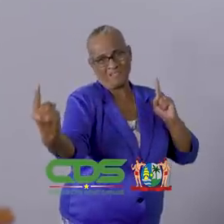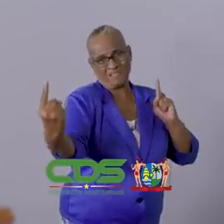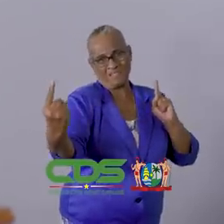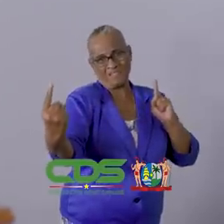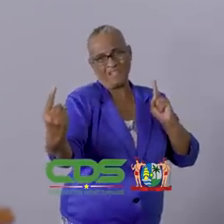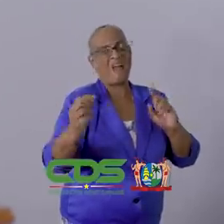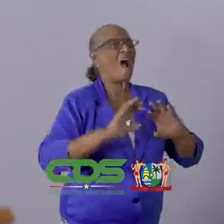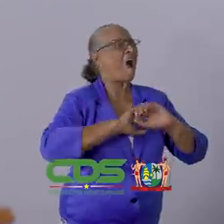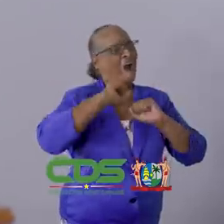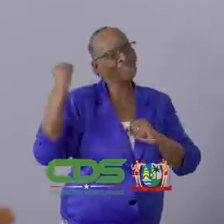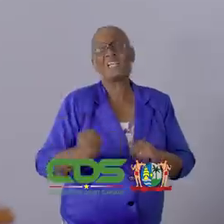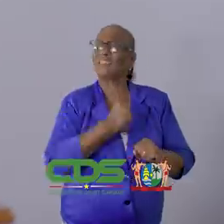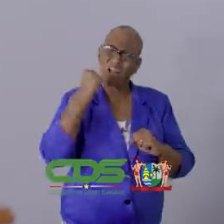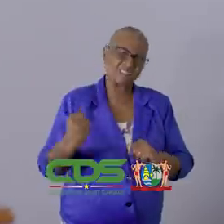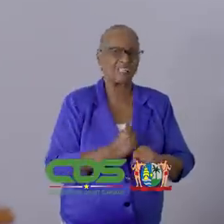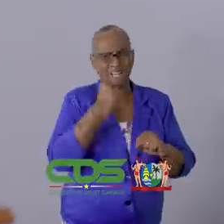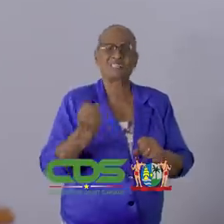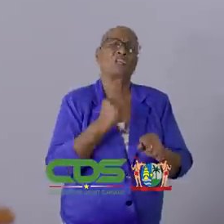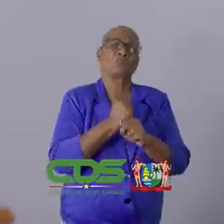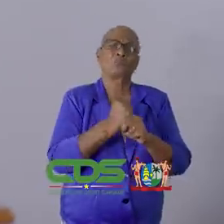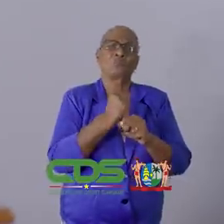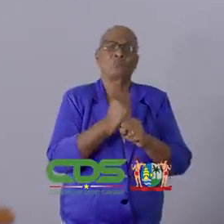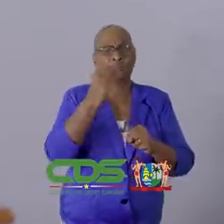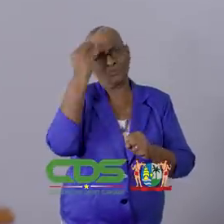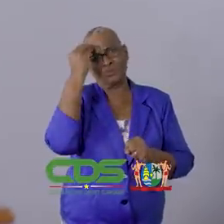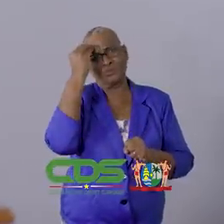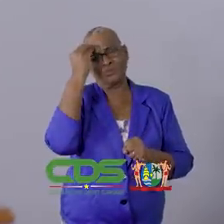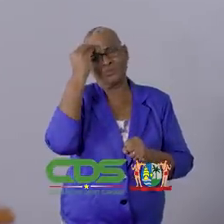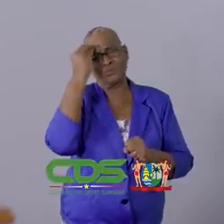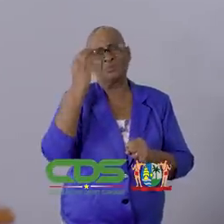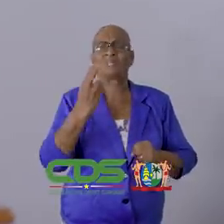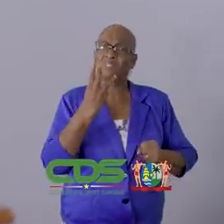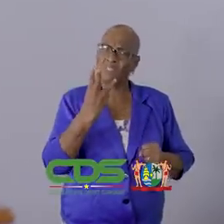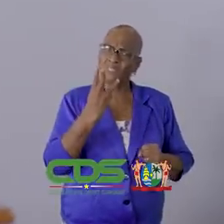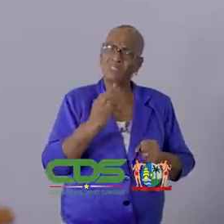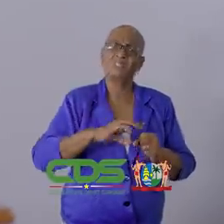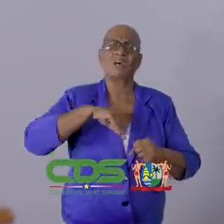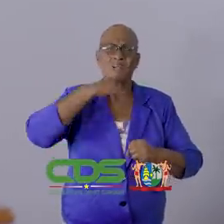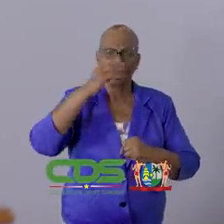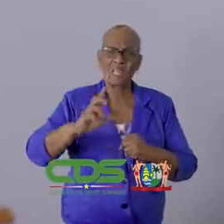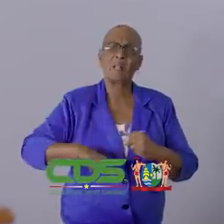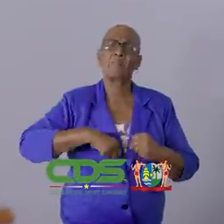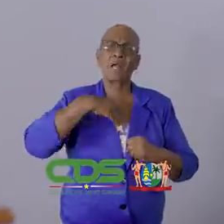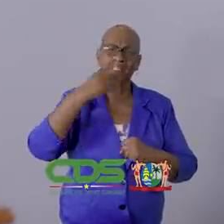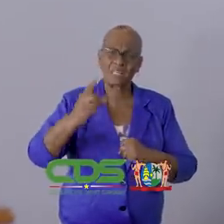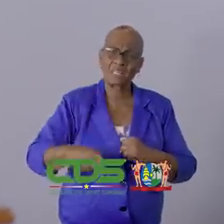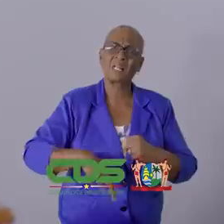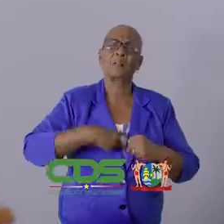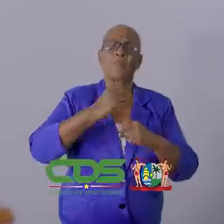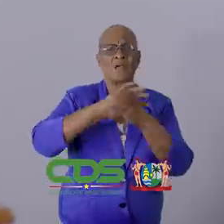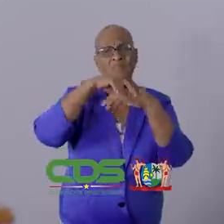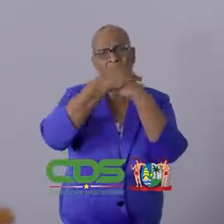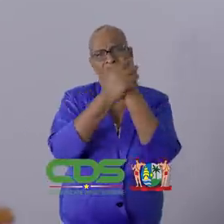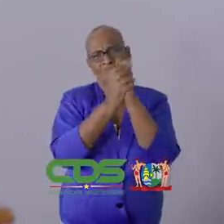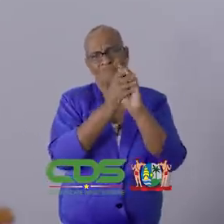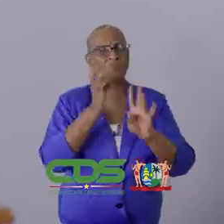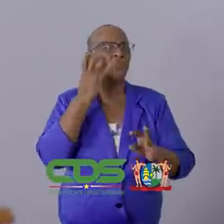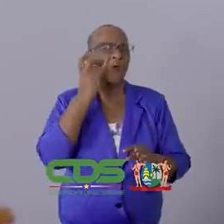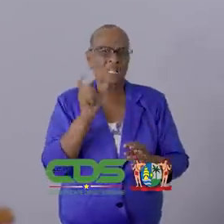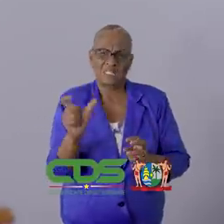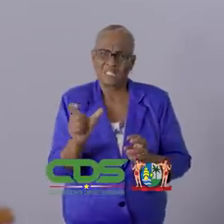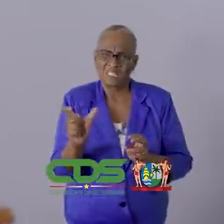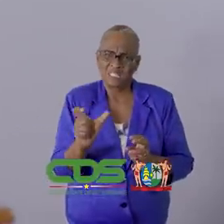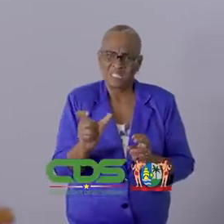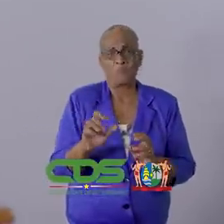COVID-afstand, ten alle tijden in acht. 3. Was regelmatig uw handen met zeep en water